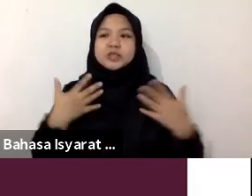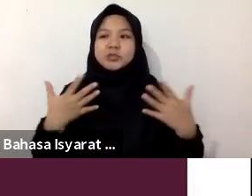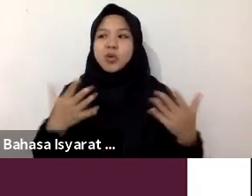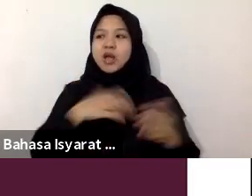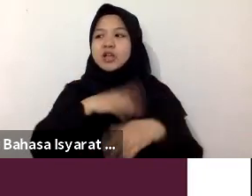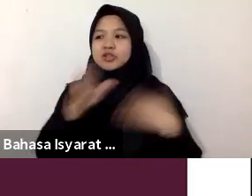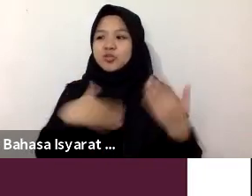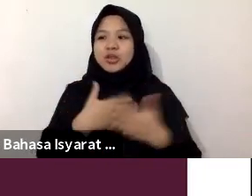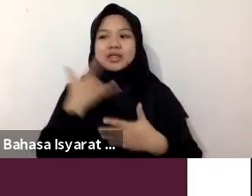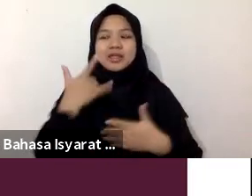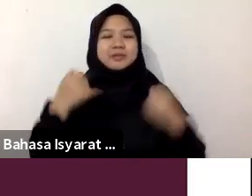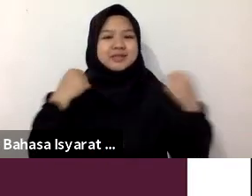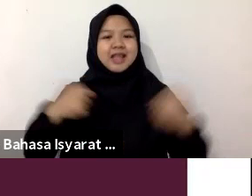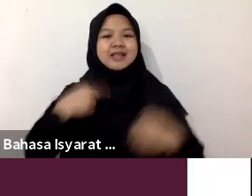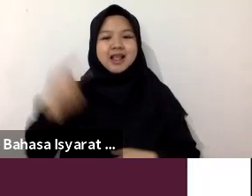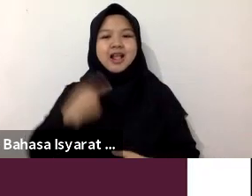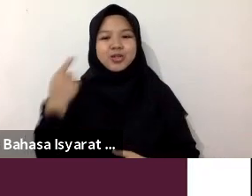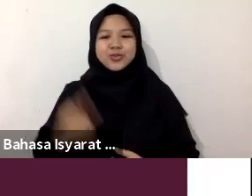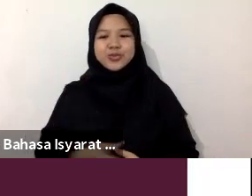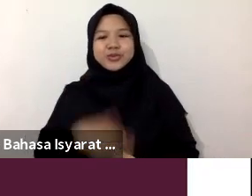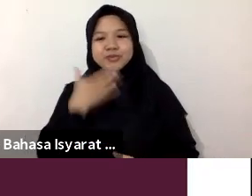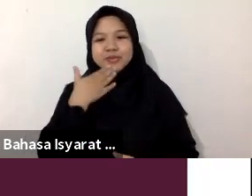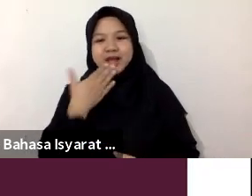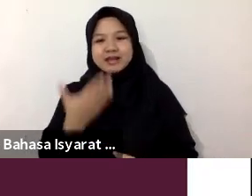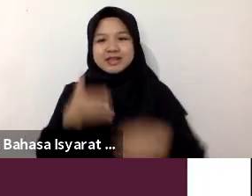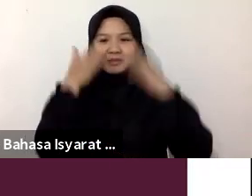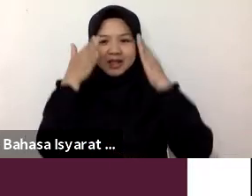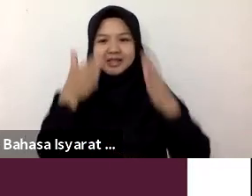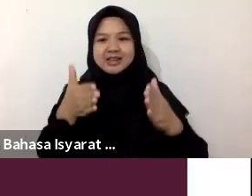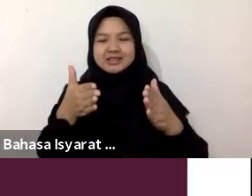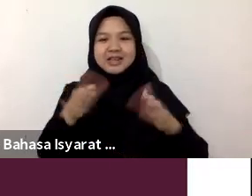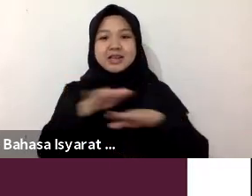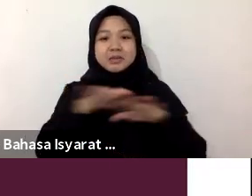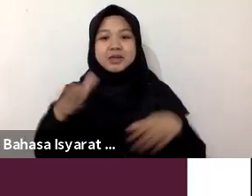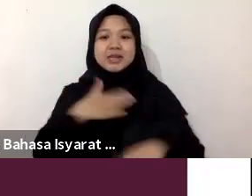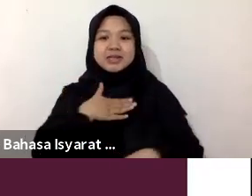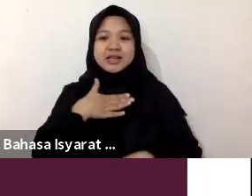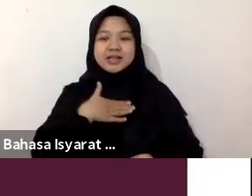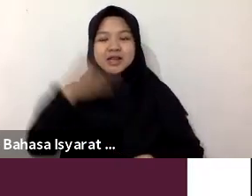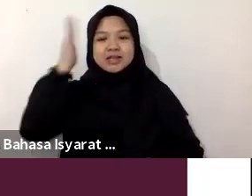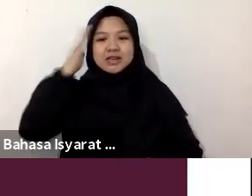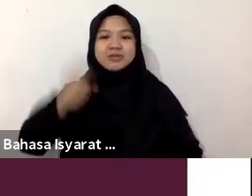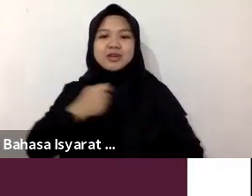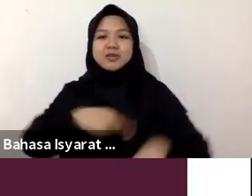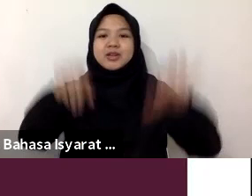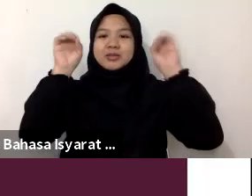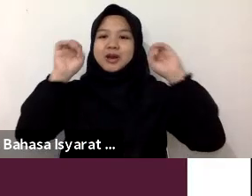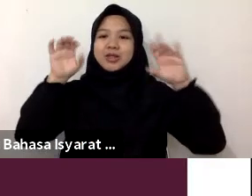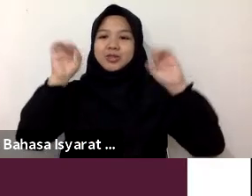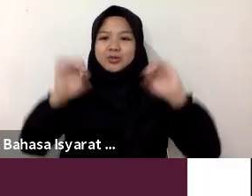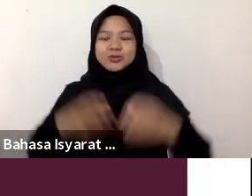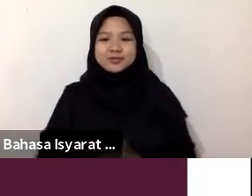juga tetap sehat selalu. Terima kasih atas perhatiannya. Demikian dari saya. Assalamualaikum warahmatullahi